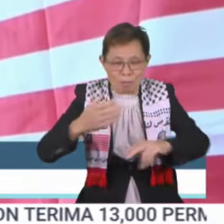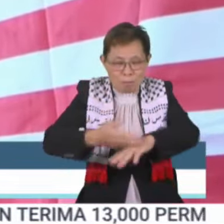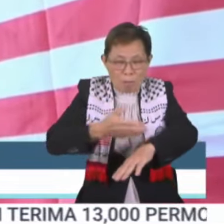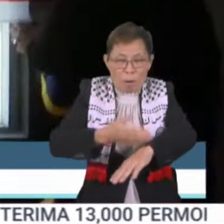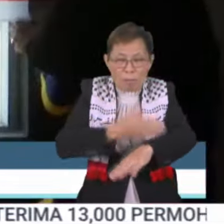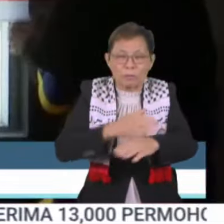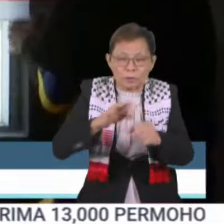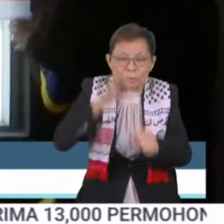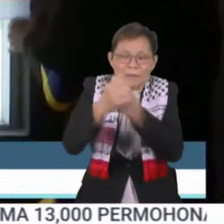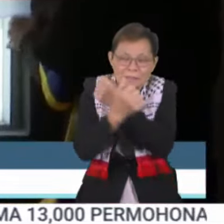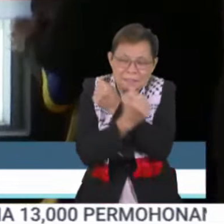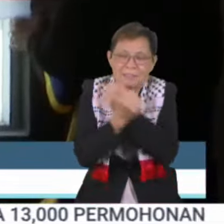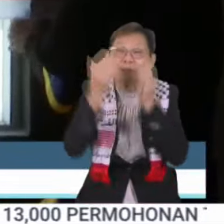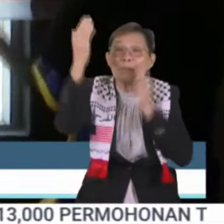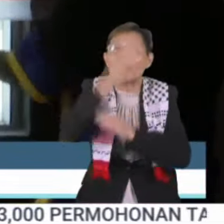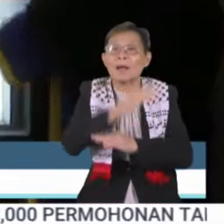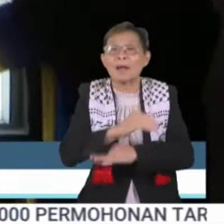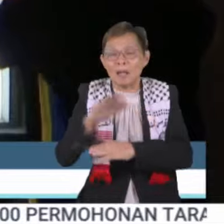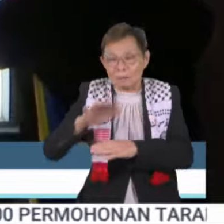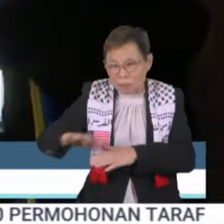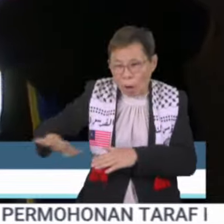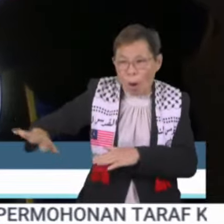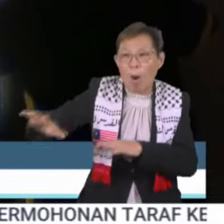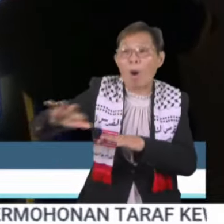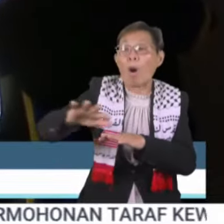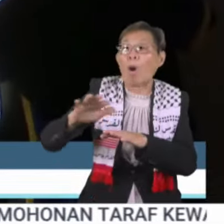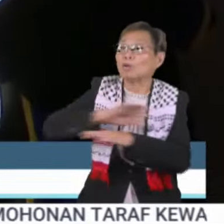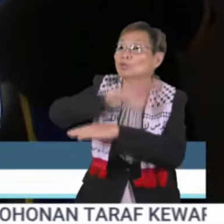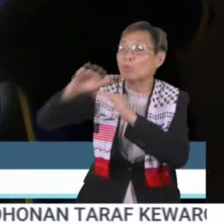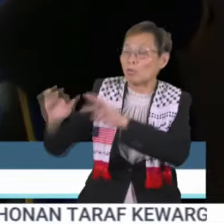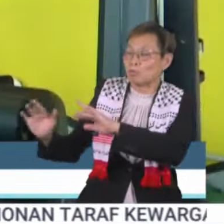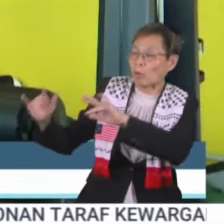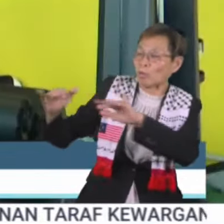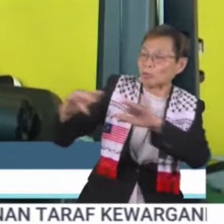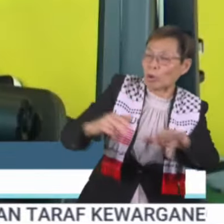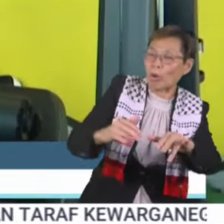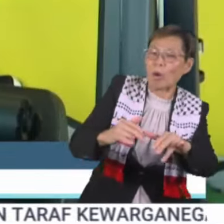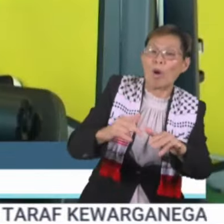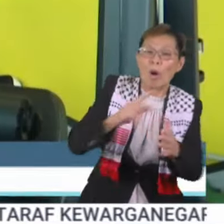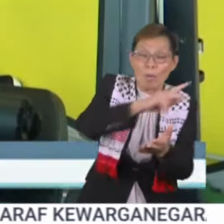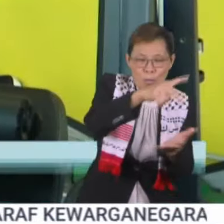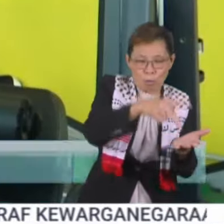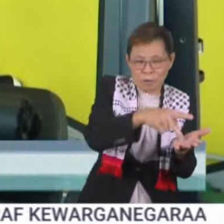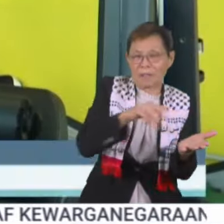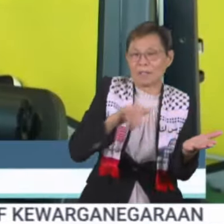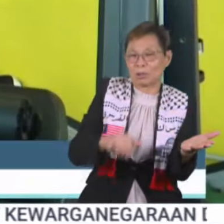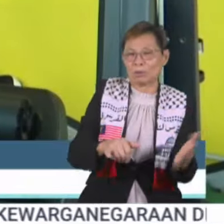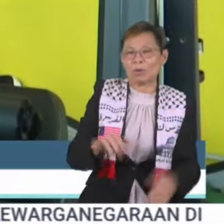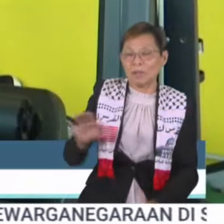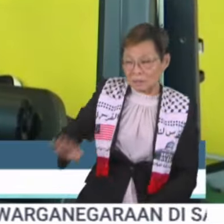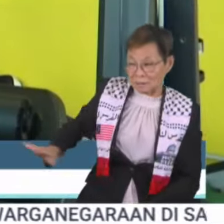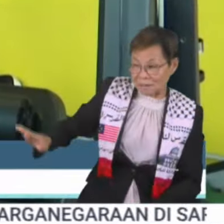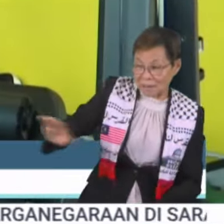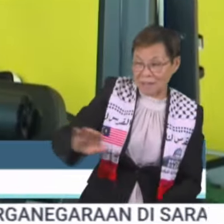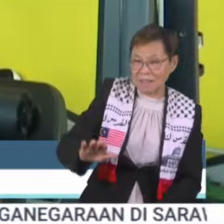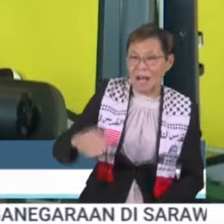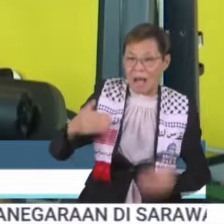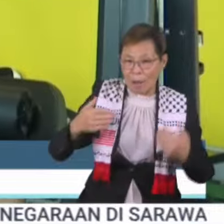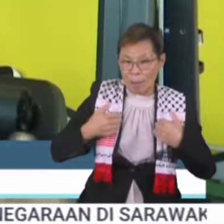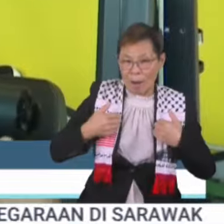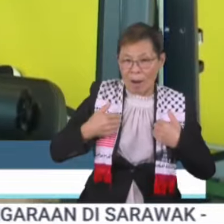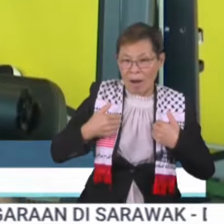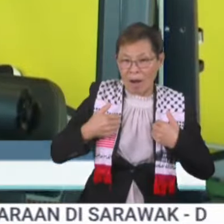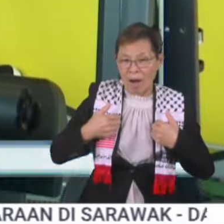negara dalam kalangan pengunjung pusat berkenaan. Kekalkan merdeka ini bukan saja memegang satu senjata